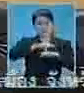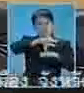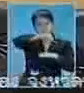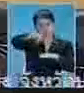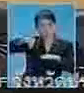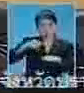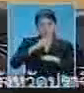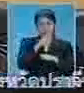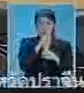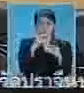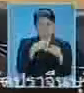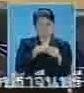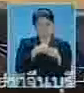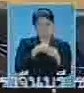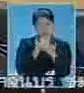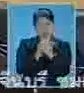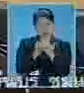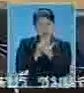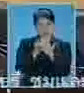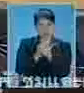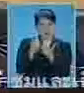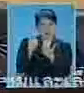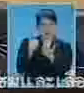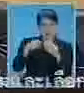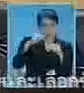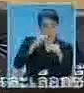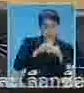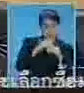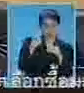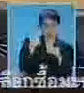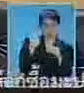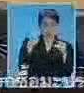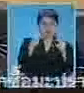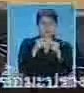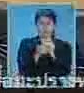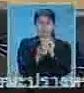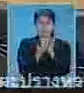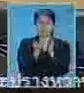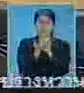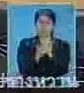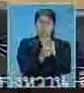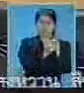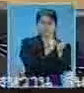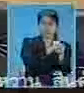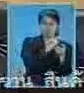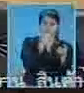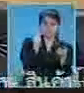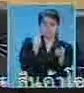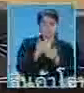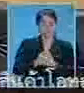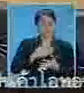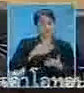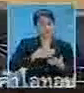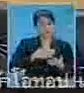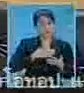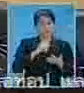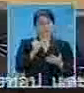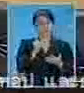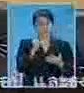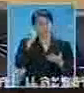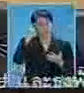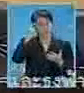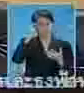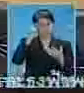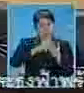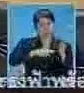ถ้าคุณมาเก็งกำไรกับเรามาปั่นราคาอัตราแลกเปลี่ยนเงินบาทของเราเราจะไม่ลังเลในการที่จะใช้ม